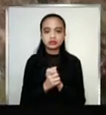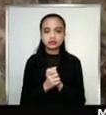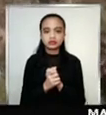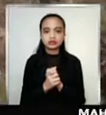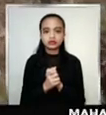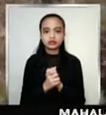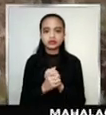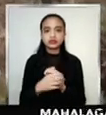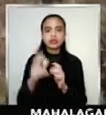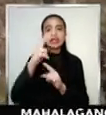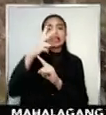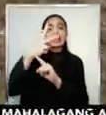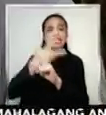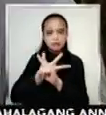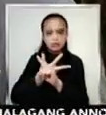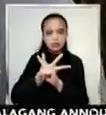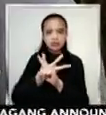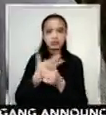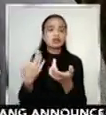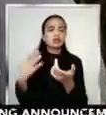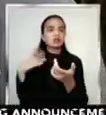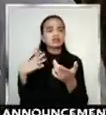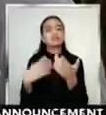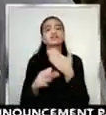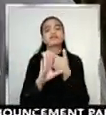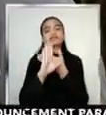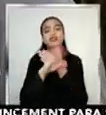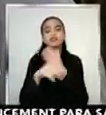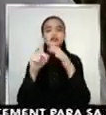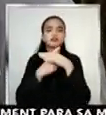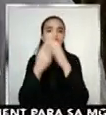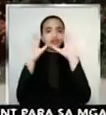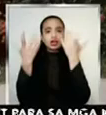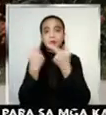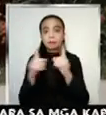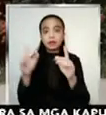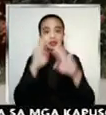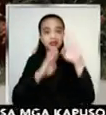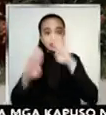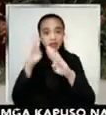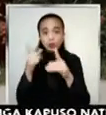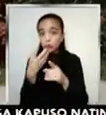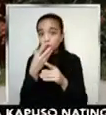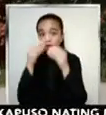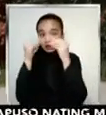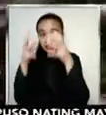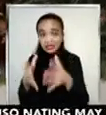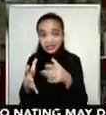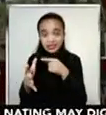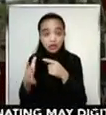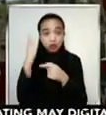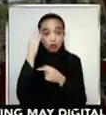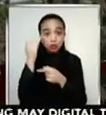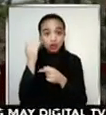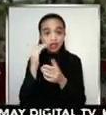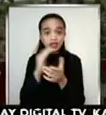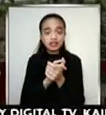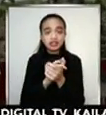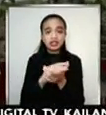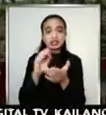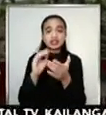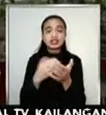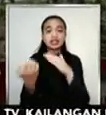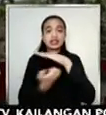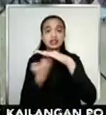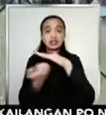Mahigit 3 buwan pa bago ang pagbabalik eskwela, pero problemado na ngayon pa lang si Teacher Femi. Ang pinapasukan niya kasing Katigesin Elementary School